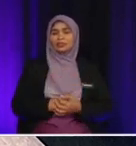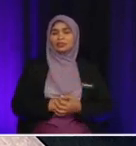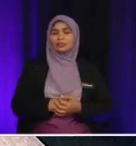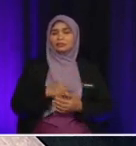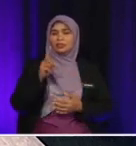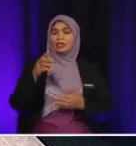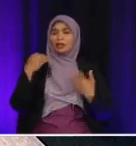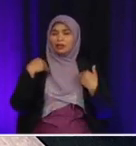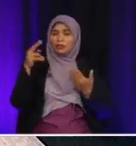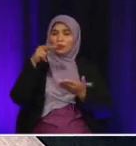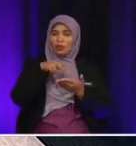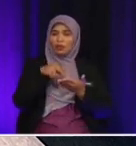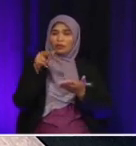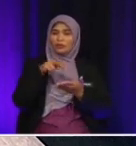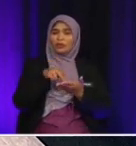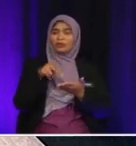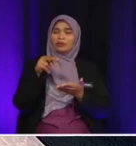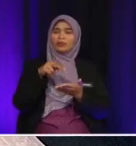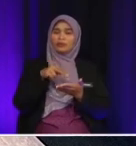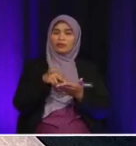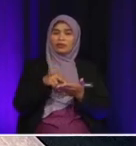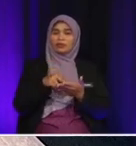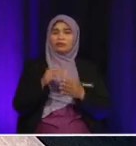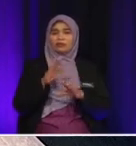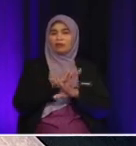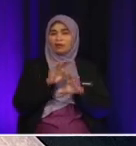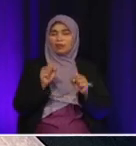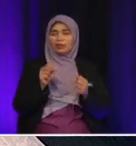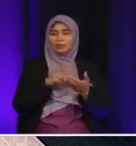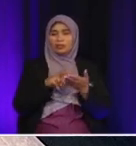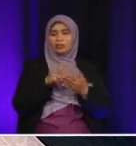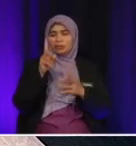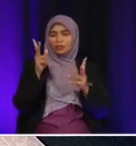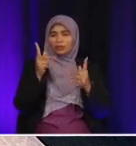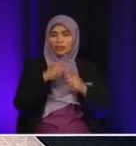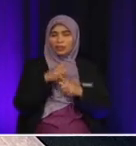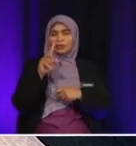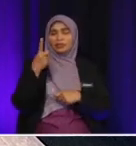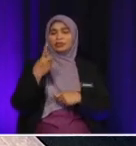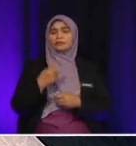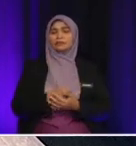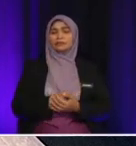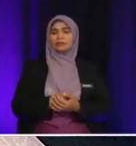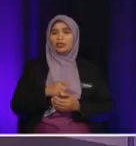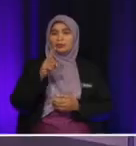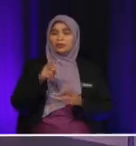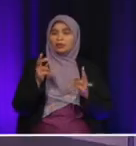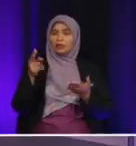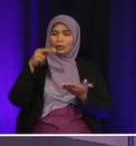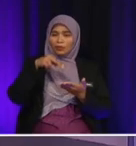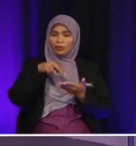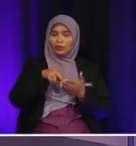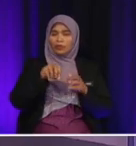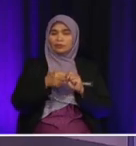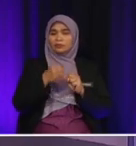pengulangan ulang ulang ulang jangan baca sekali saja ulang ulang ulang supaya maklumat ni tadi